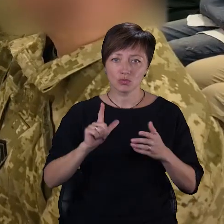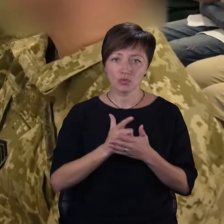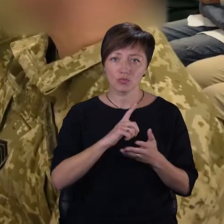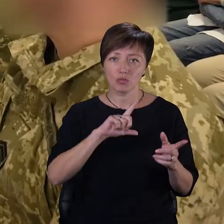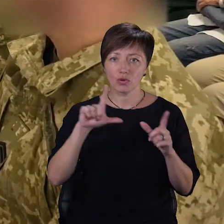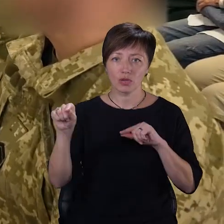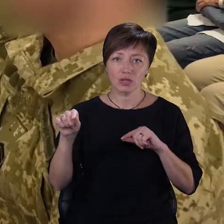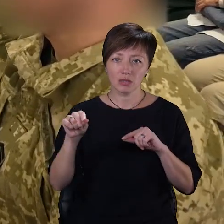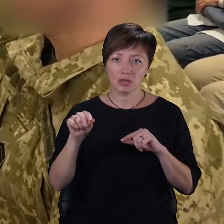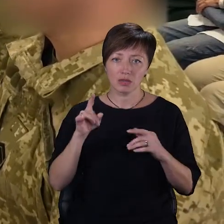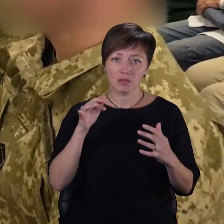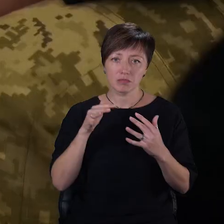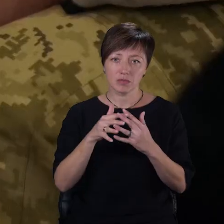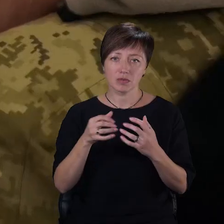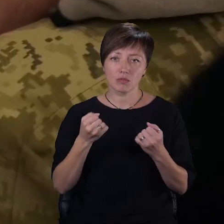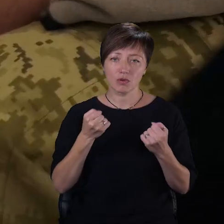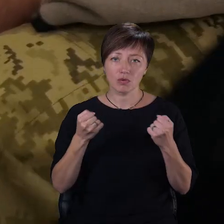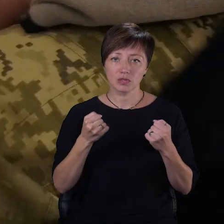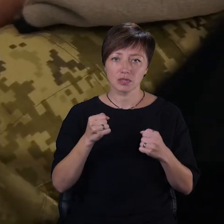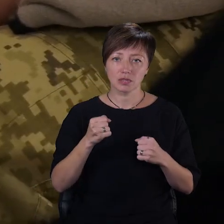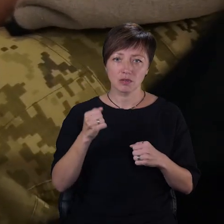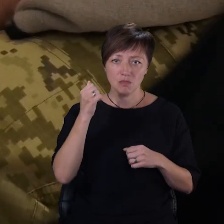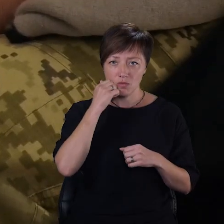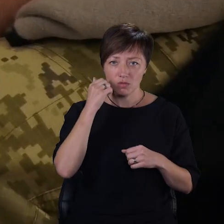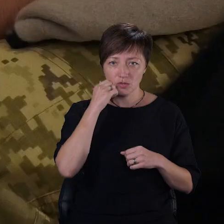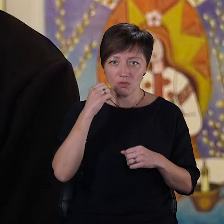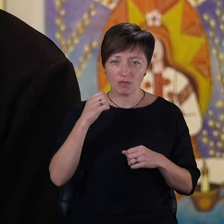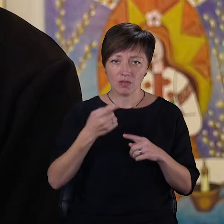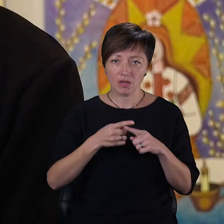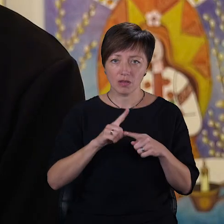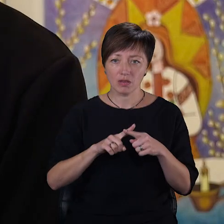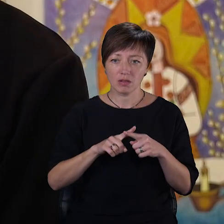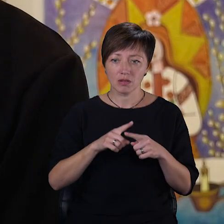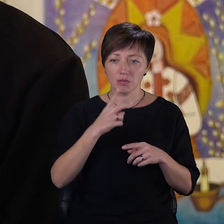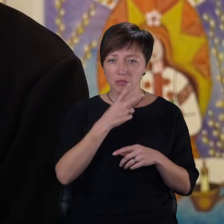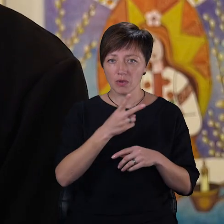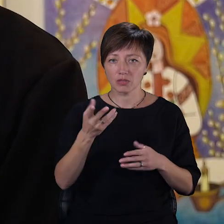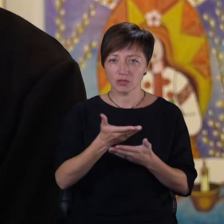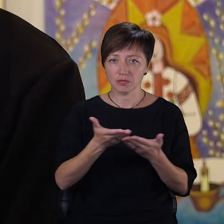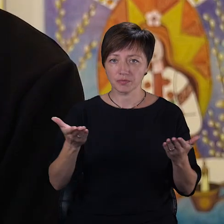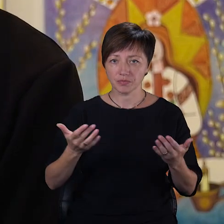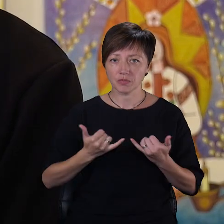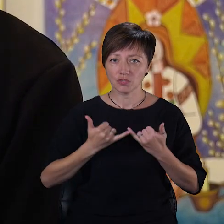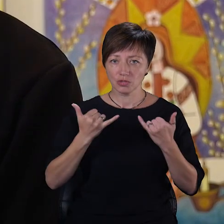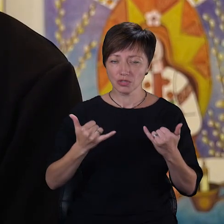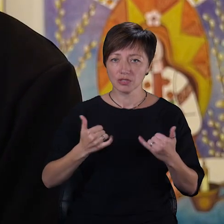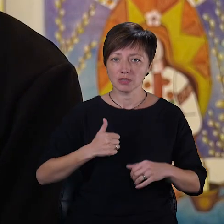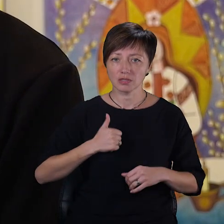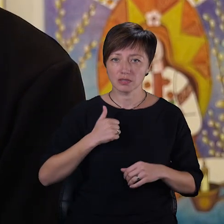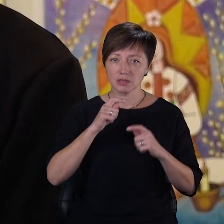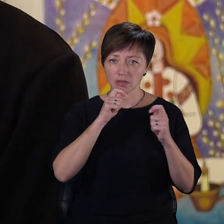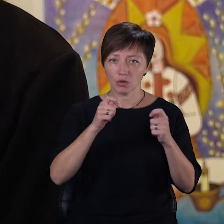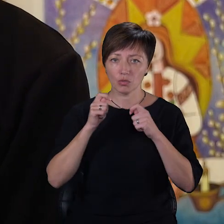поїде битися і боротися з москалею. Велика честь сьогодні бачити вас тут, велика честь вас сьогодні